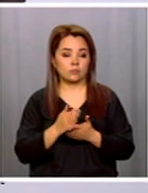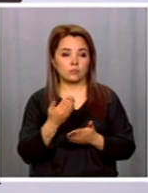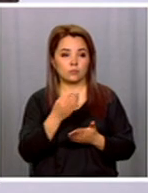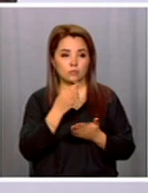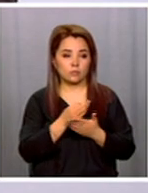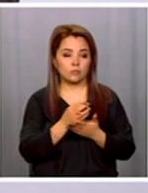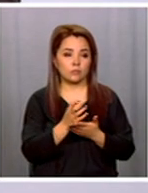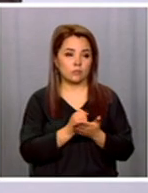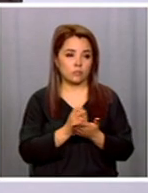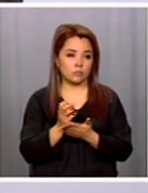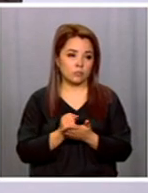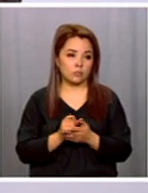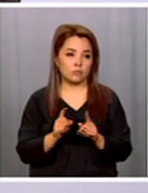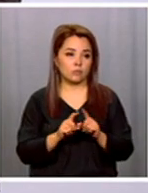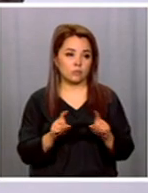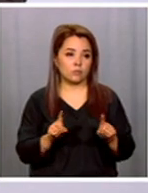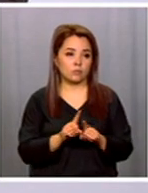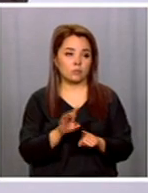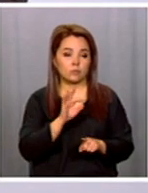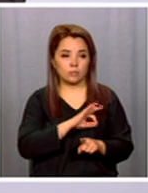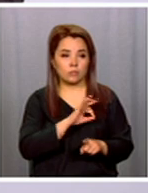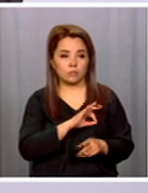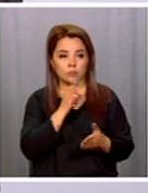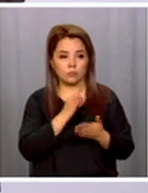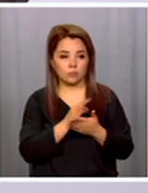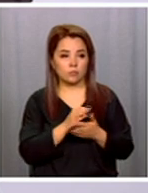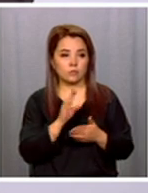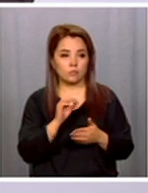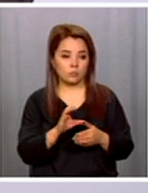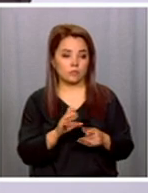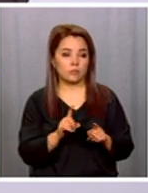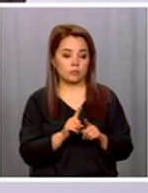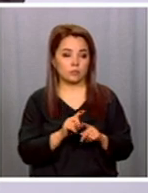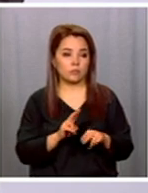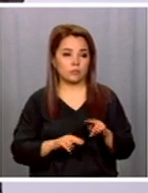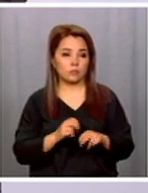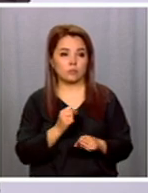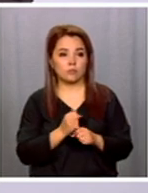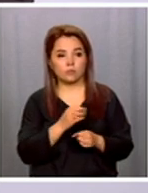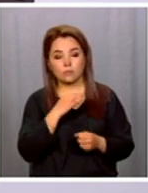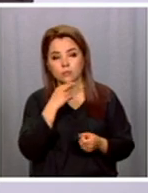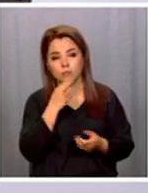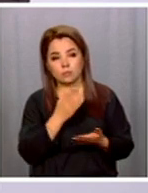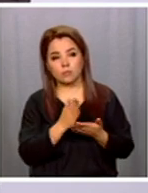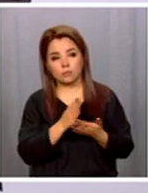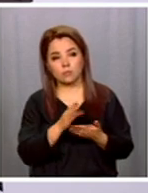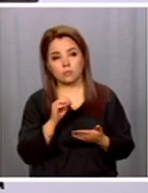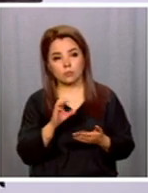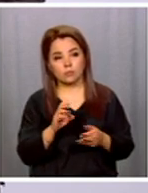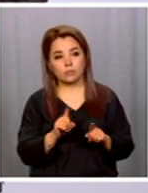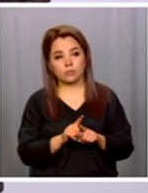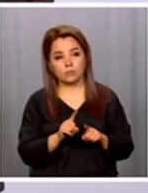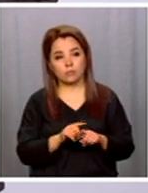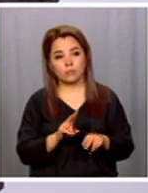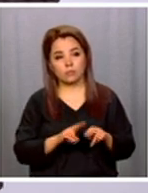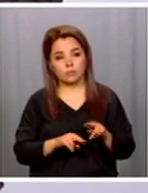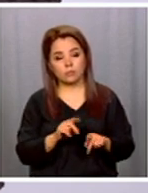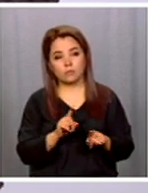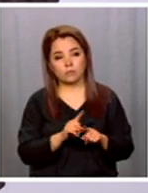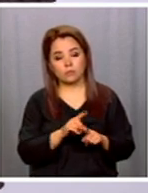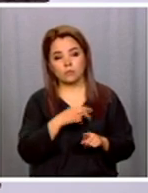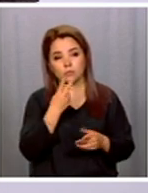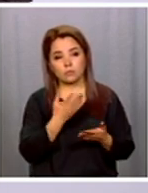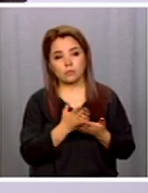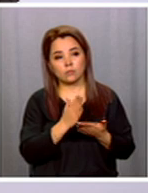гидроресурстарды кешенді түрде пайдалана отырып, сес каскадтары салынады. Мына жерде өздеріңіз көріп отырғандай, сестің құрылысын көруге